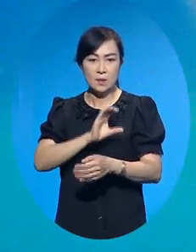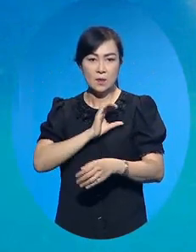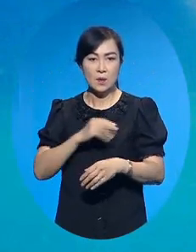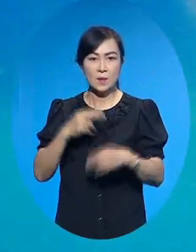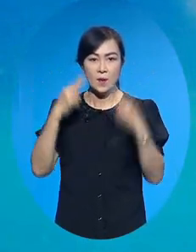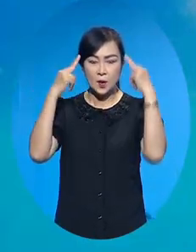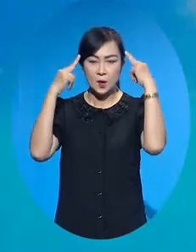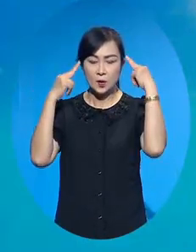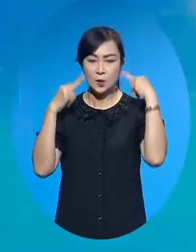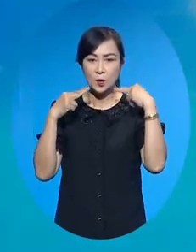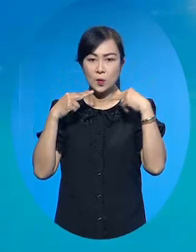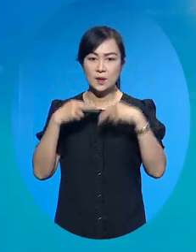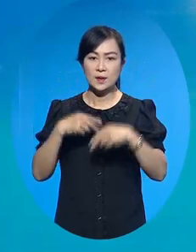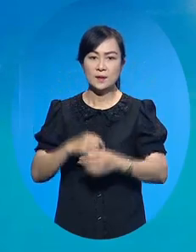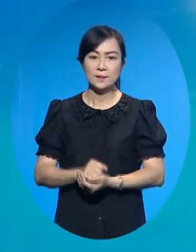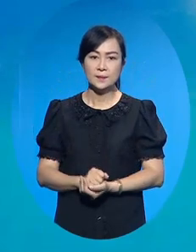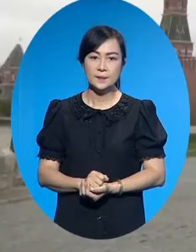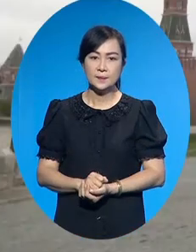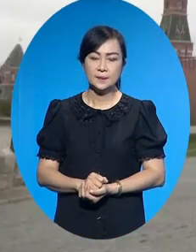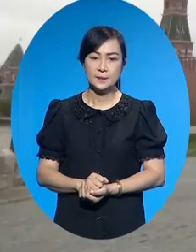Recep Tayyip Erdogan.